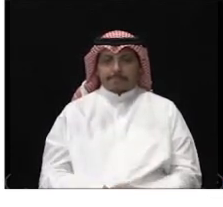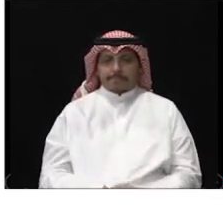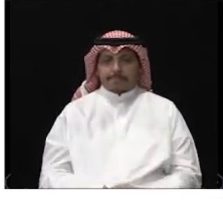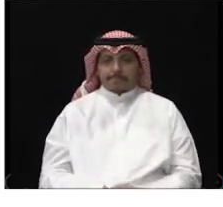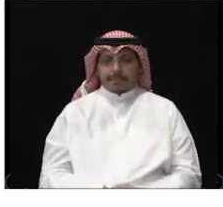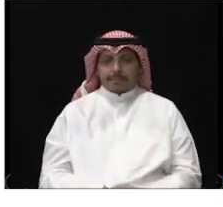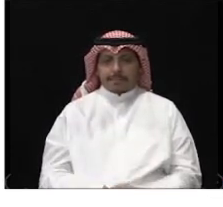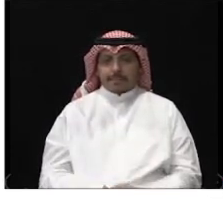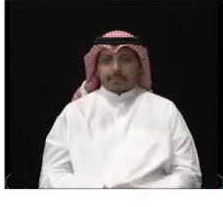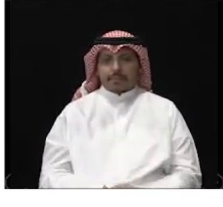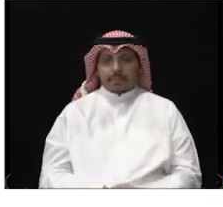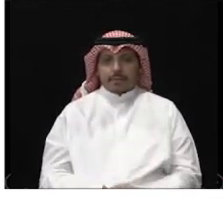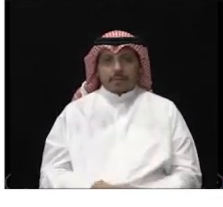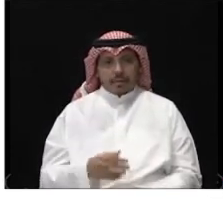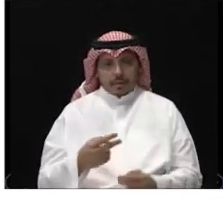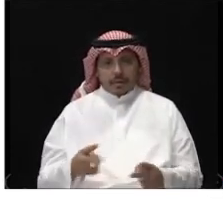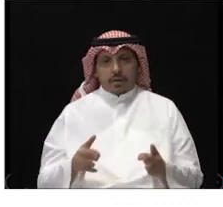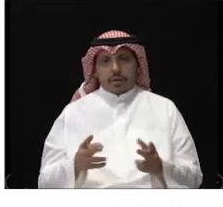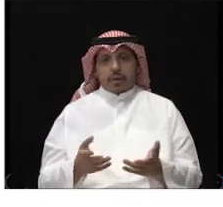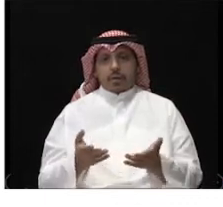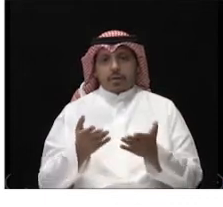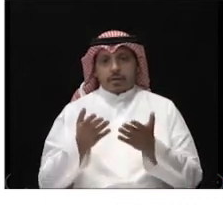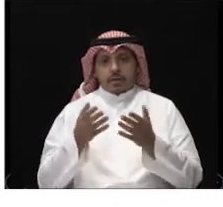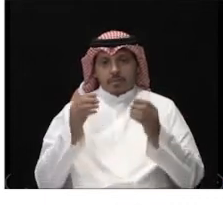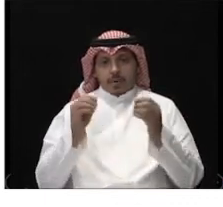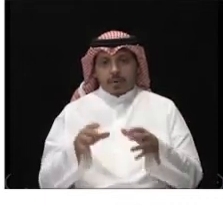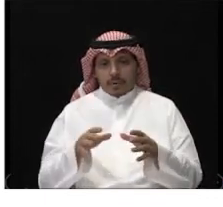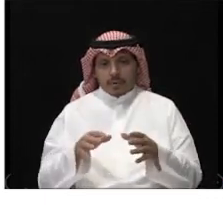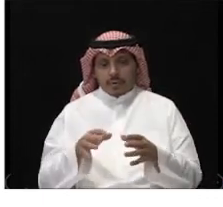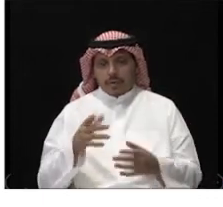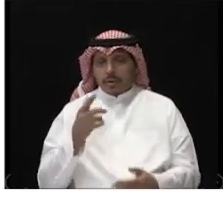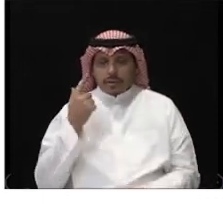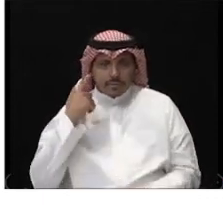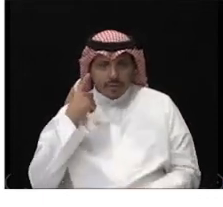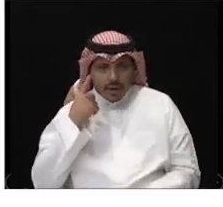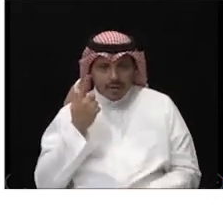بركة الله، أحسنتم، ممتاز، وهنا،